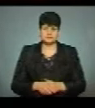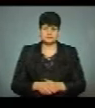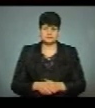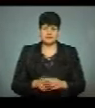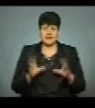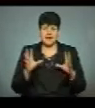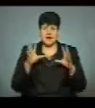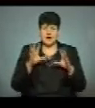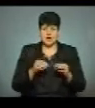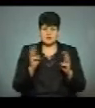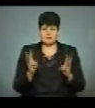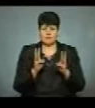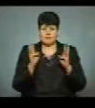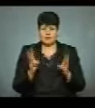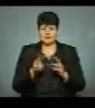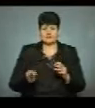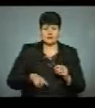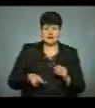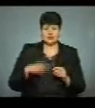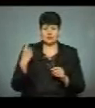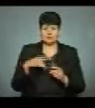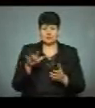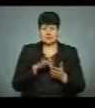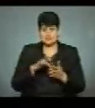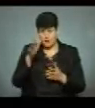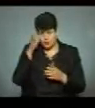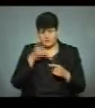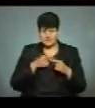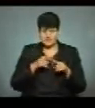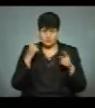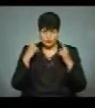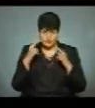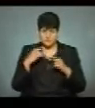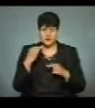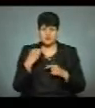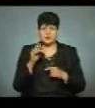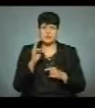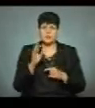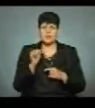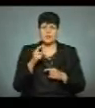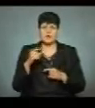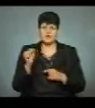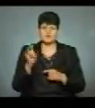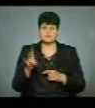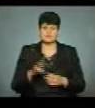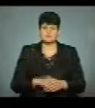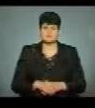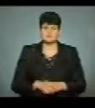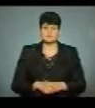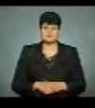Гасить полум'я за допомогою вогнегасника директор обласного центру науково-технічної творчості Йосиф Кохан.